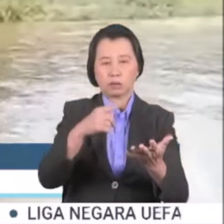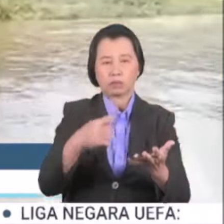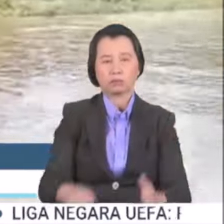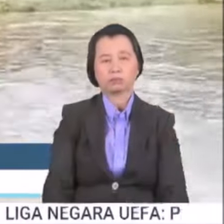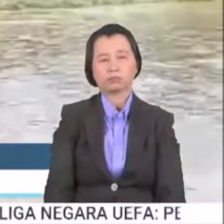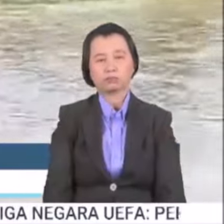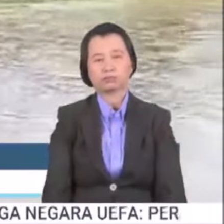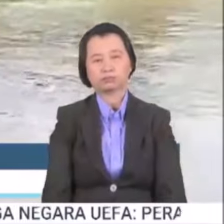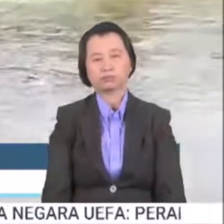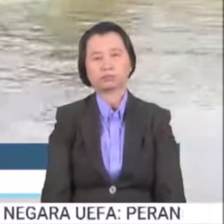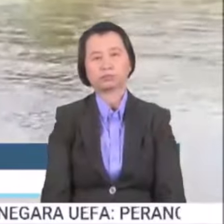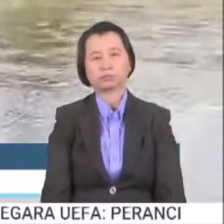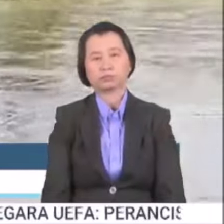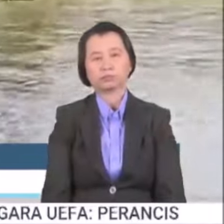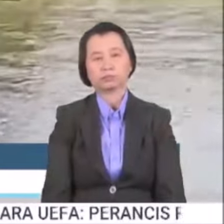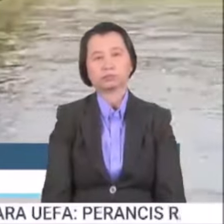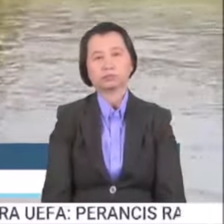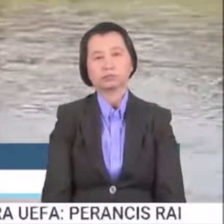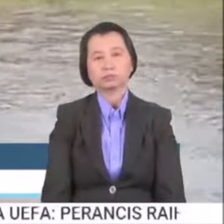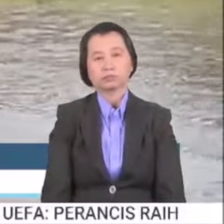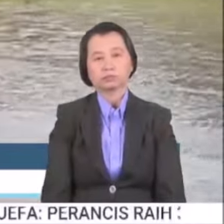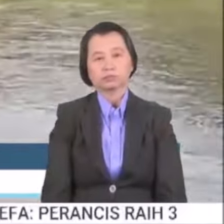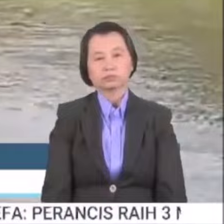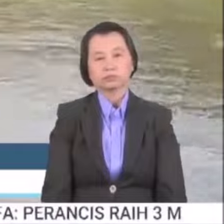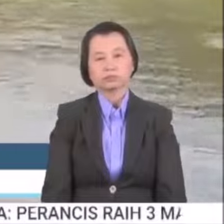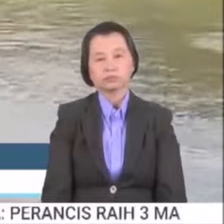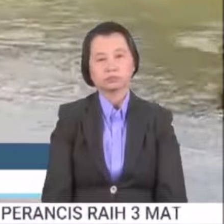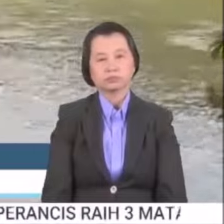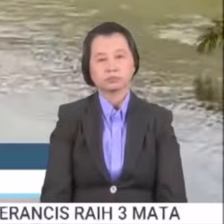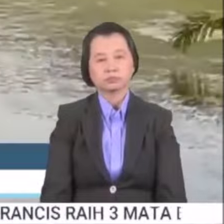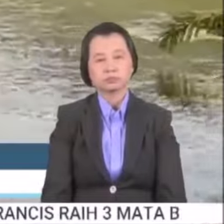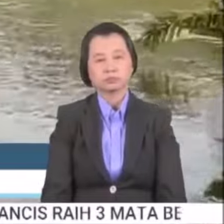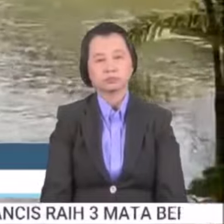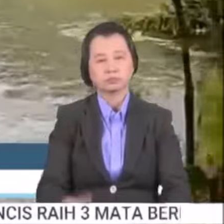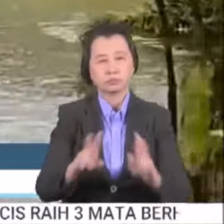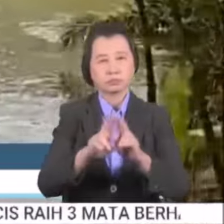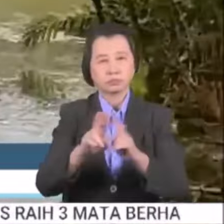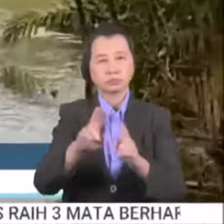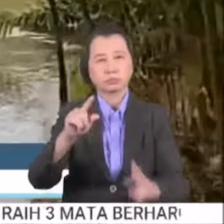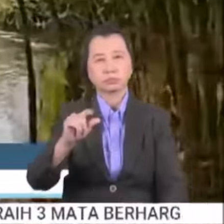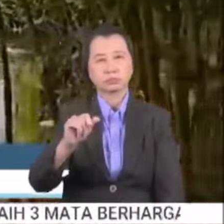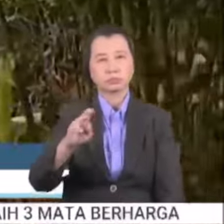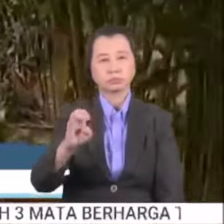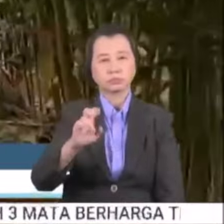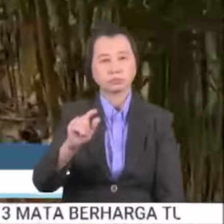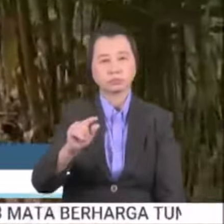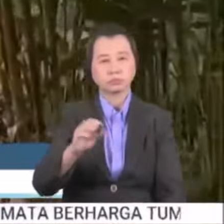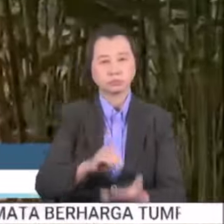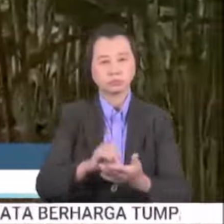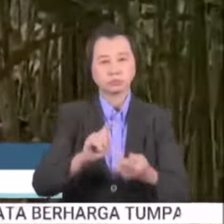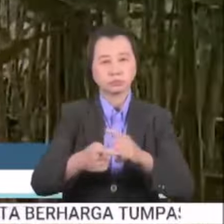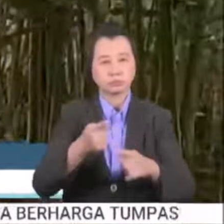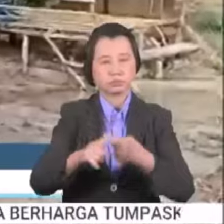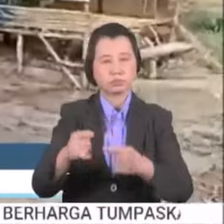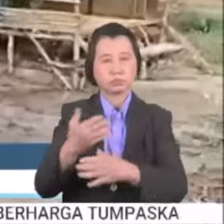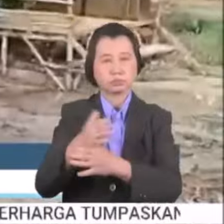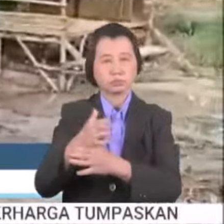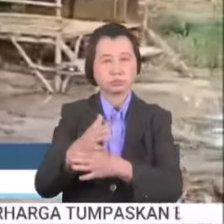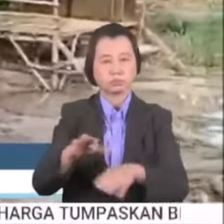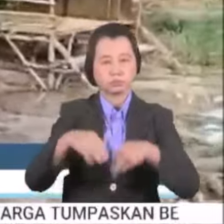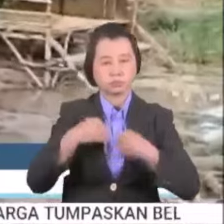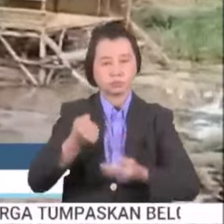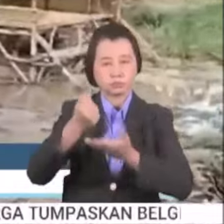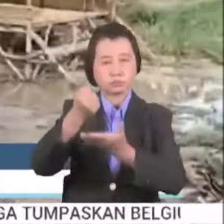berikan. Sementara itu, Batin Kampung Sungai Gabung, Musta Alin bersama 9 rakan kongsinya